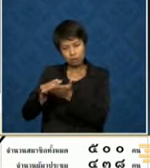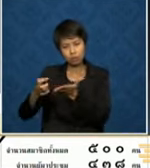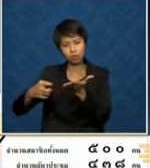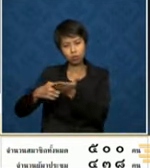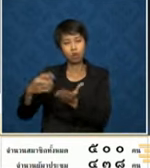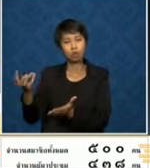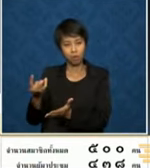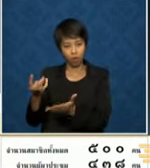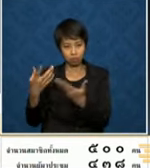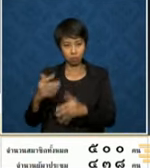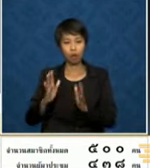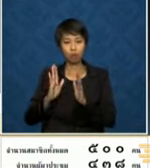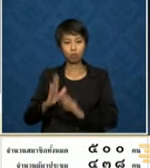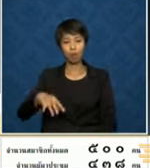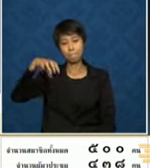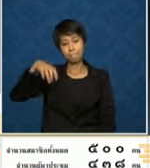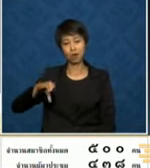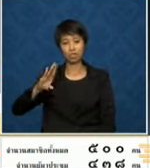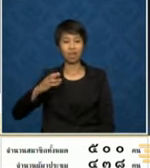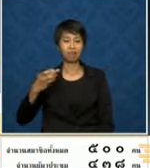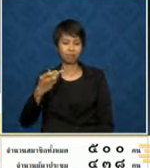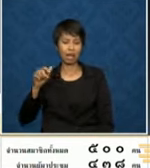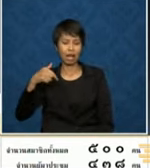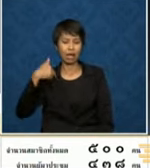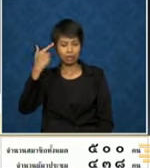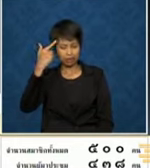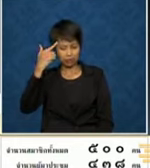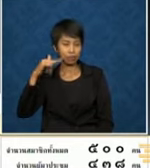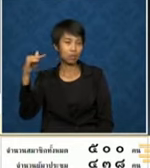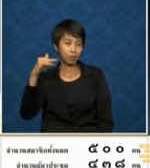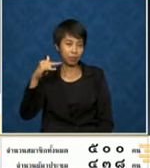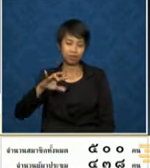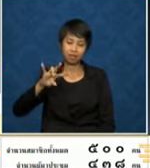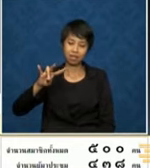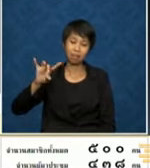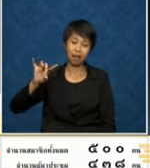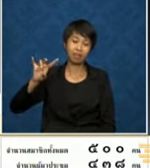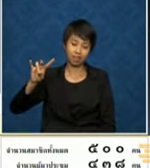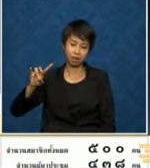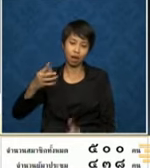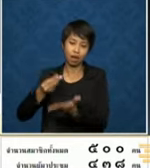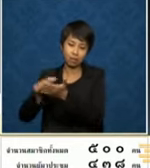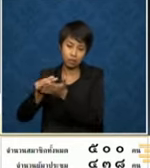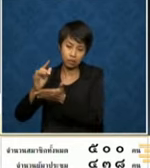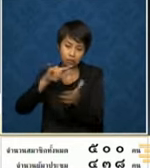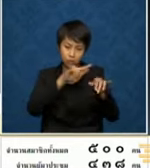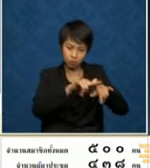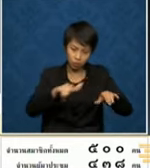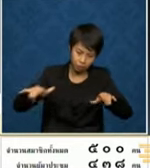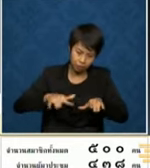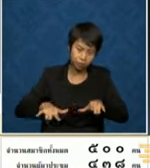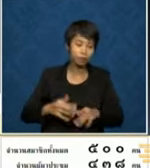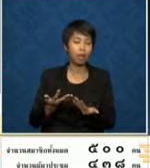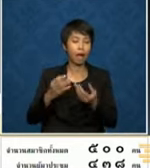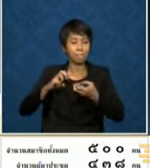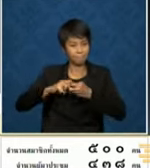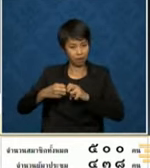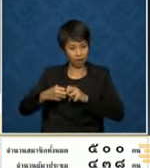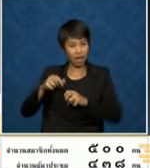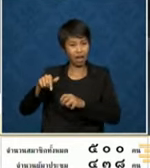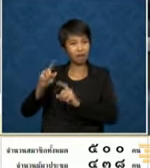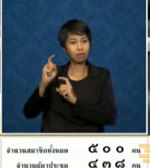จะรับโบอิ้ง787 Dreamliner เข้ามาในปี2570ครับจะจัดการกับปัญหานี้อย่างไรมันจะเกิด